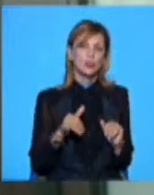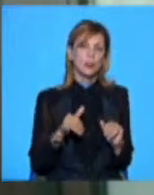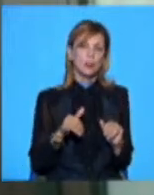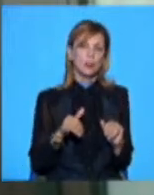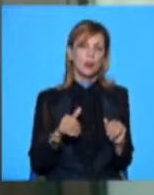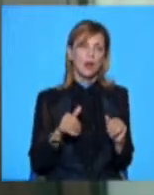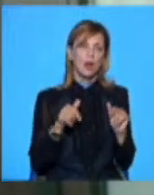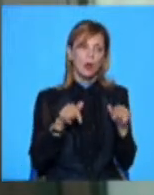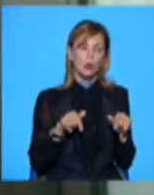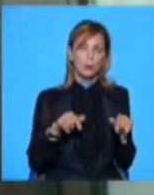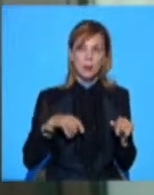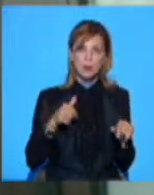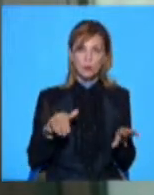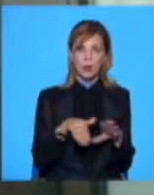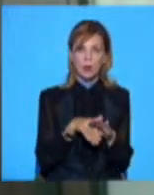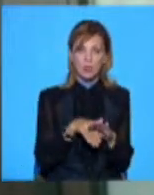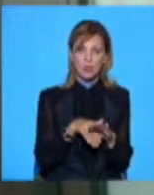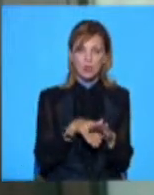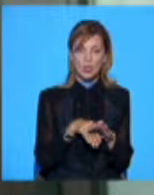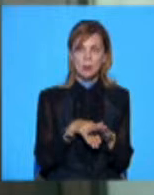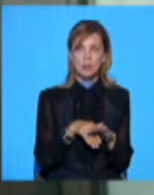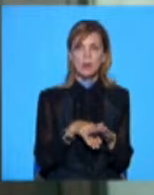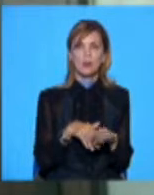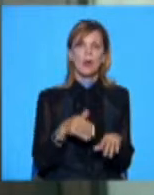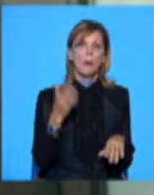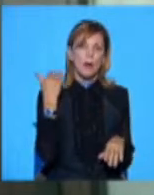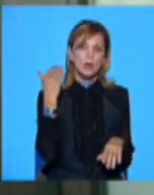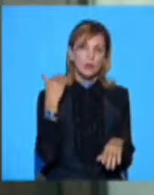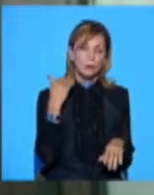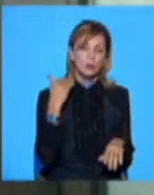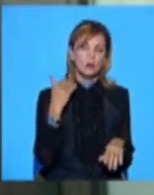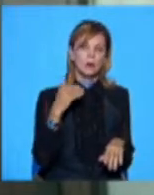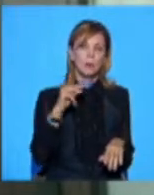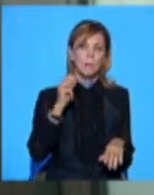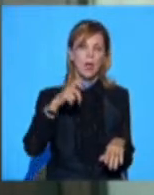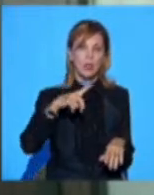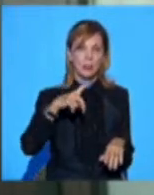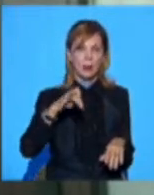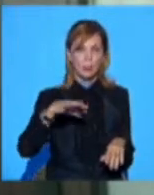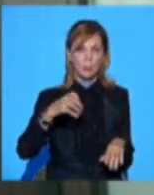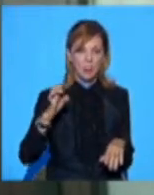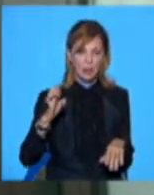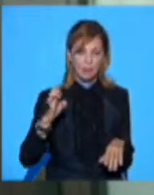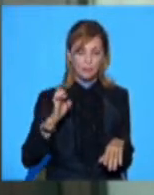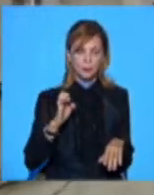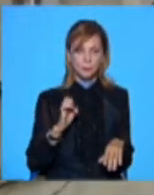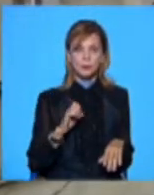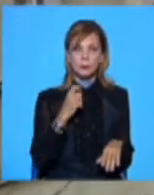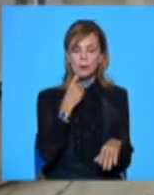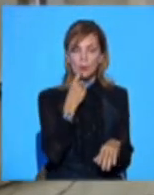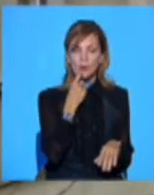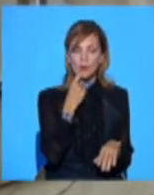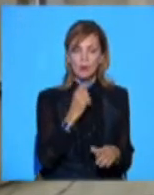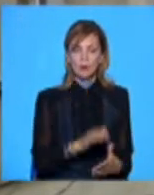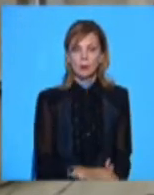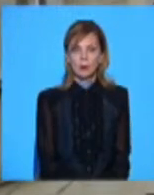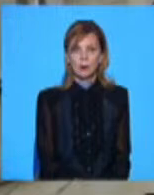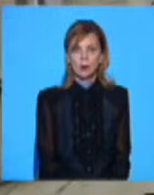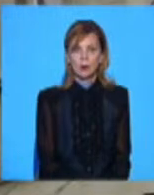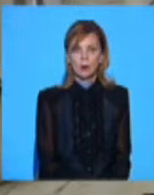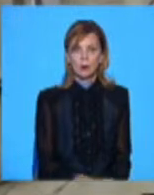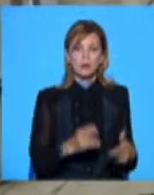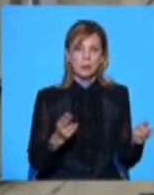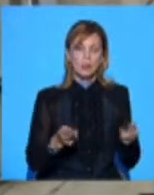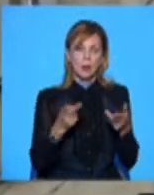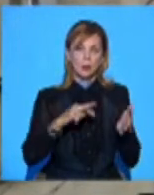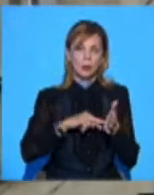în prezent de personal angajat în perioada stării de alertă sau a situațiilor de risc epidemiologic și biologic. Se